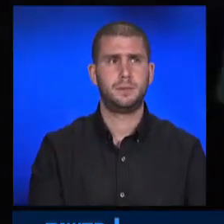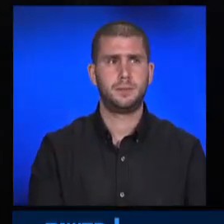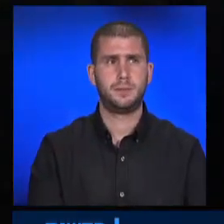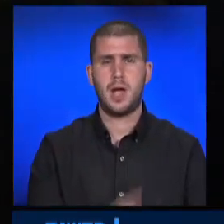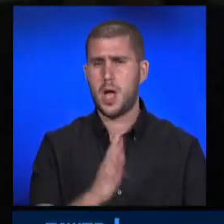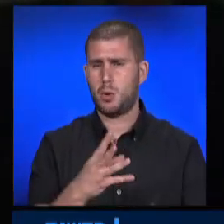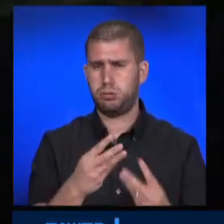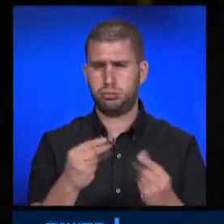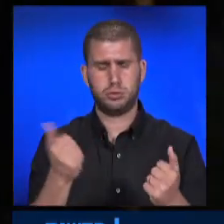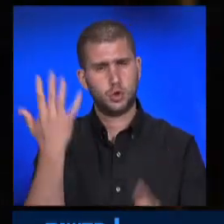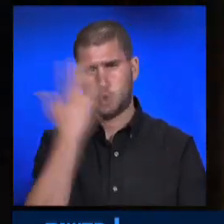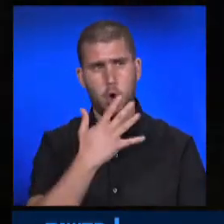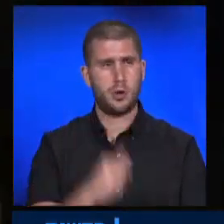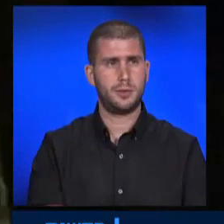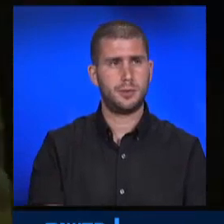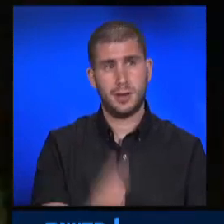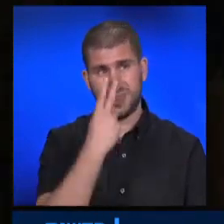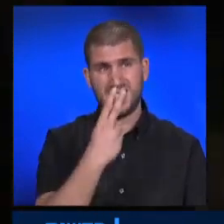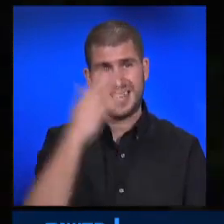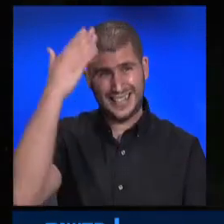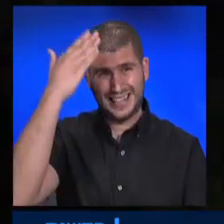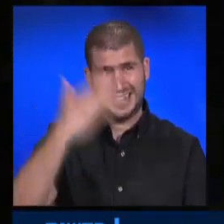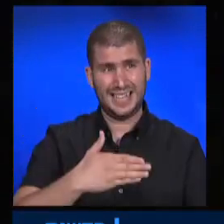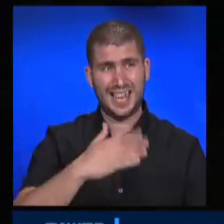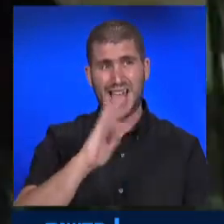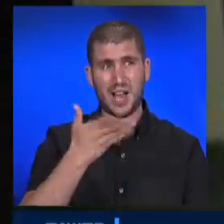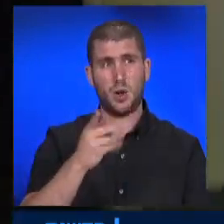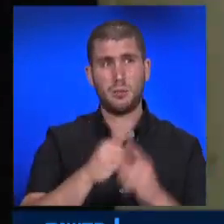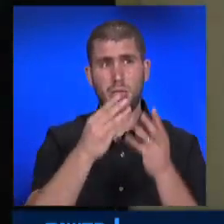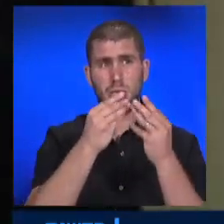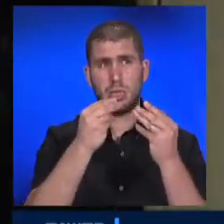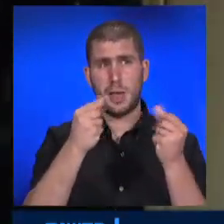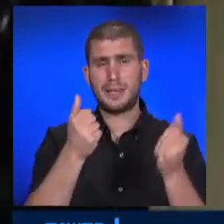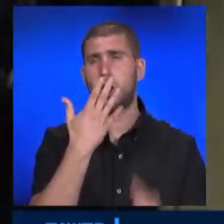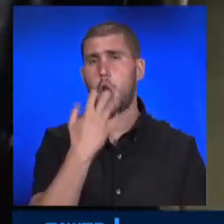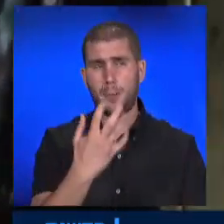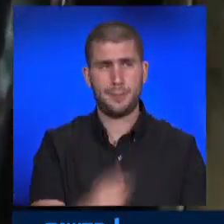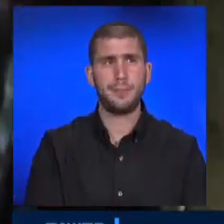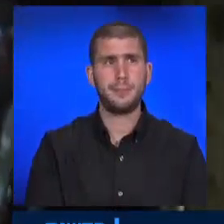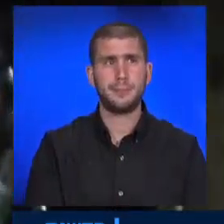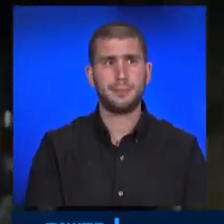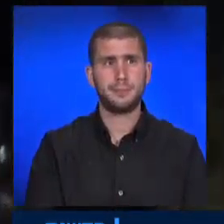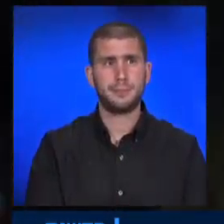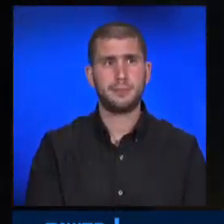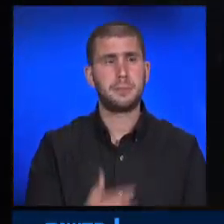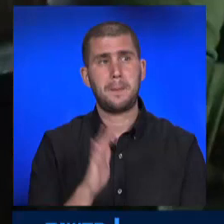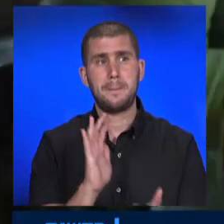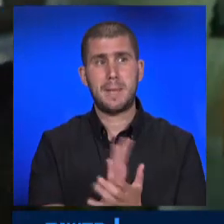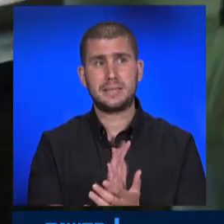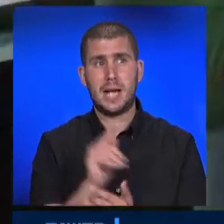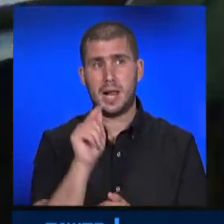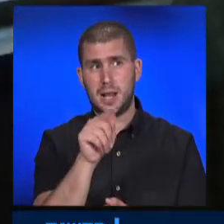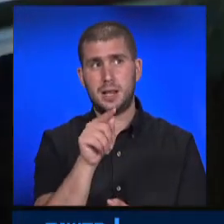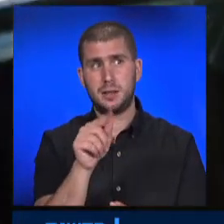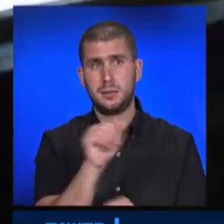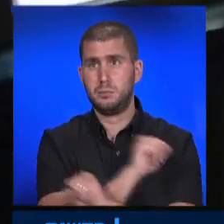הכל מפויח. כן, תסתכלי על הקירות, הכל פשוט מאוד נמס מרוב החום. יש לי מזל,